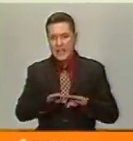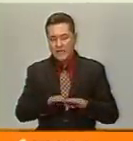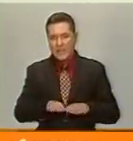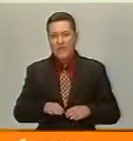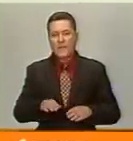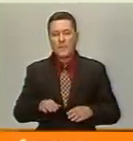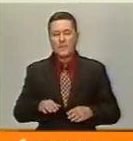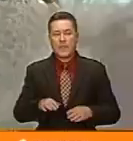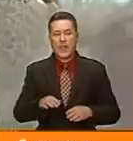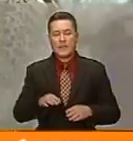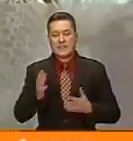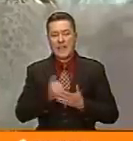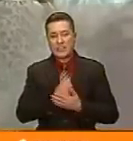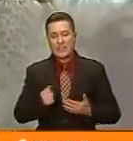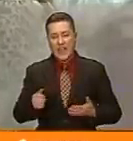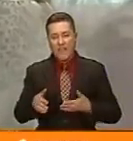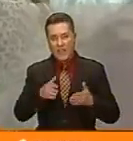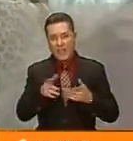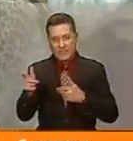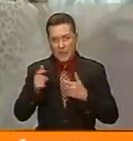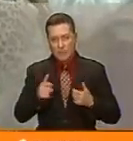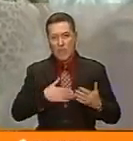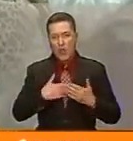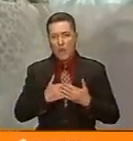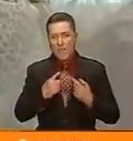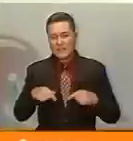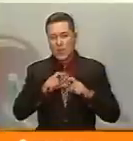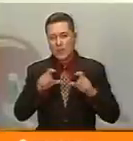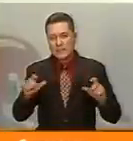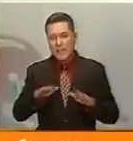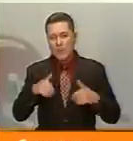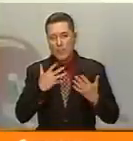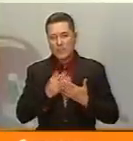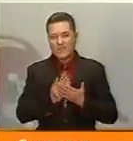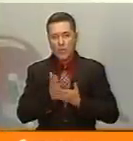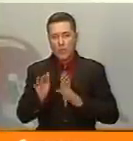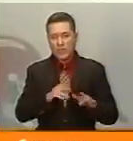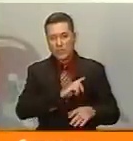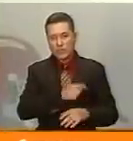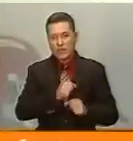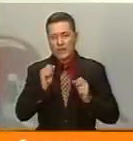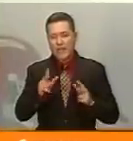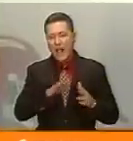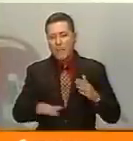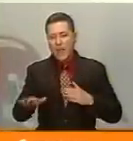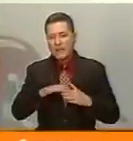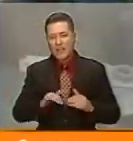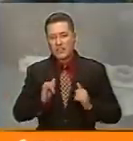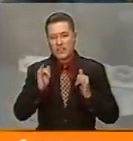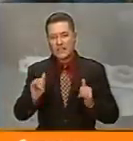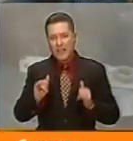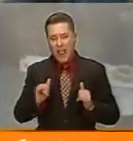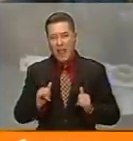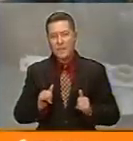за реформи» знайшли вихід залучати до співпраці громадські організації, тож пропонують свою політичну силу як майданчик для